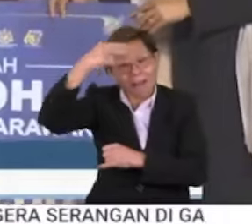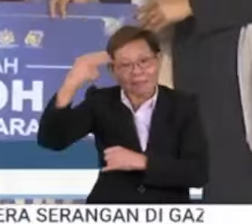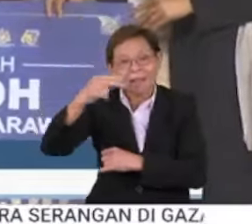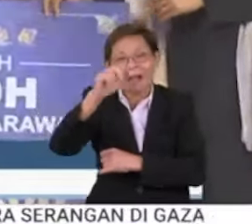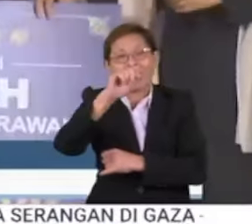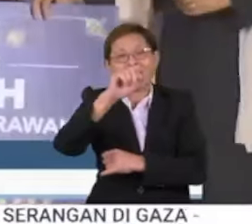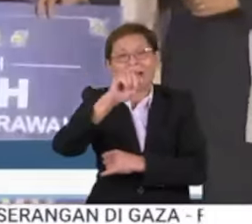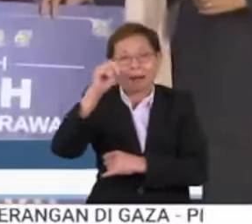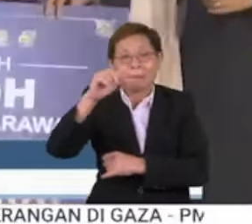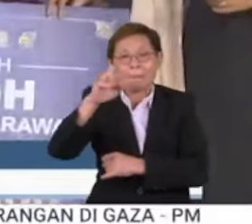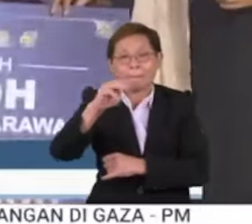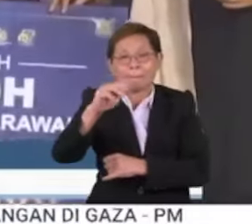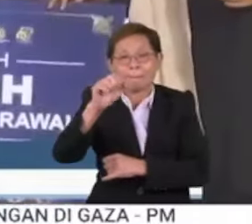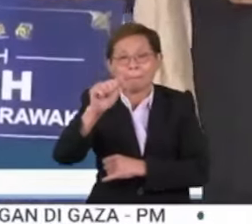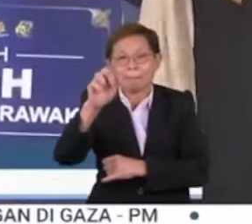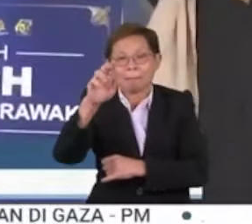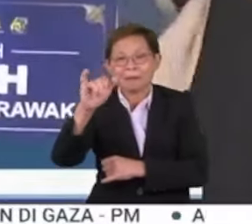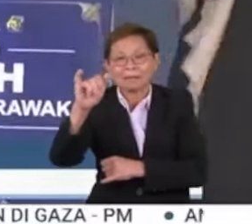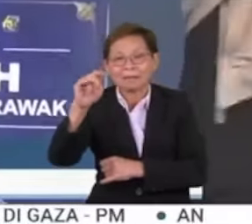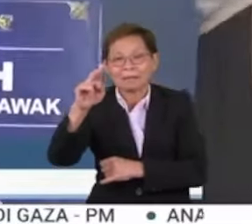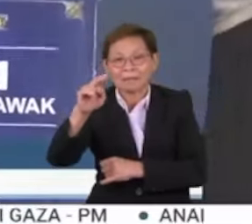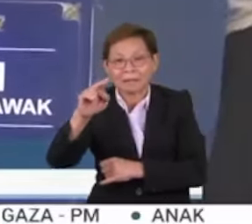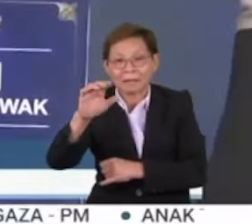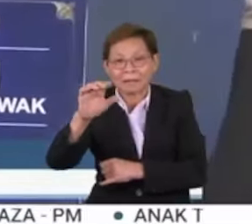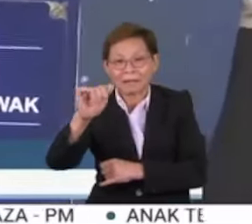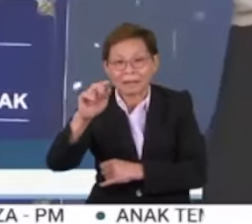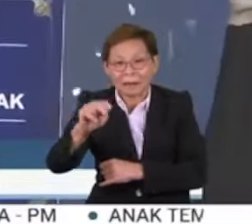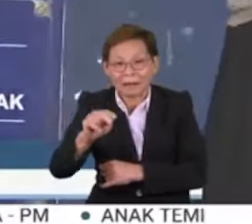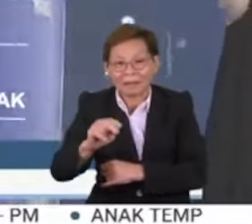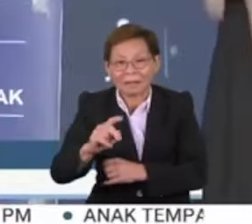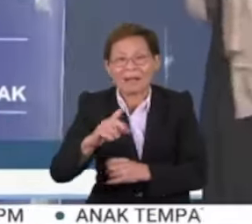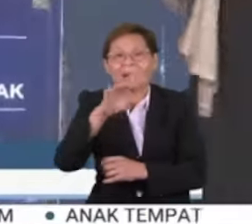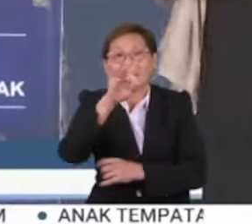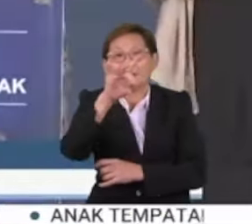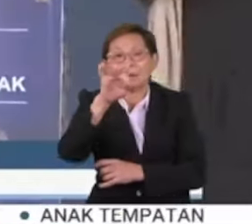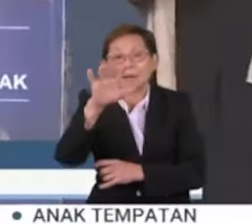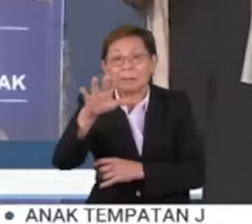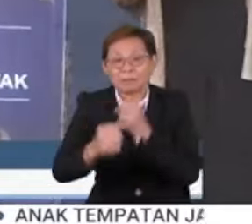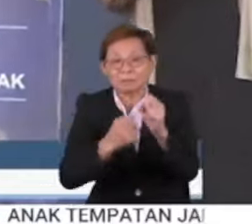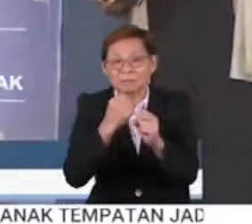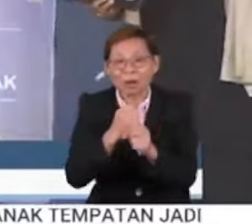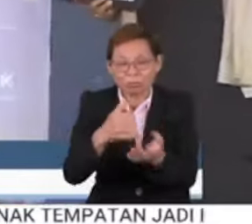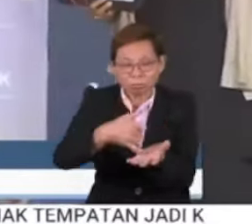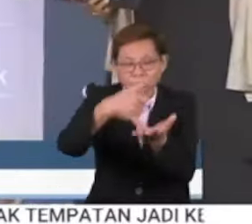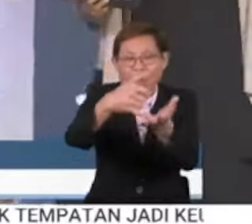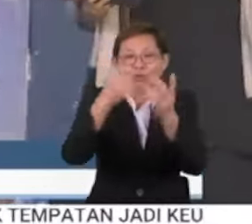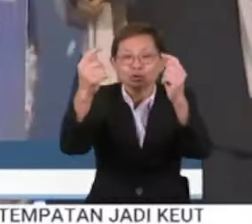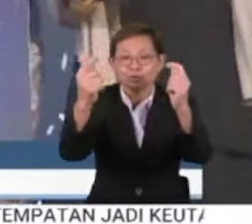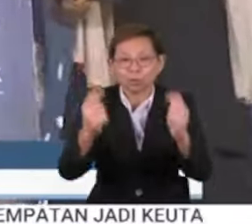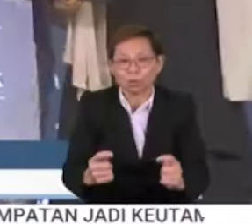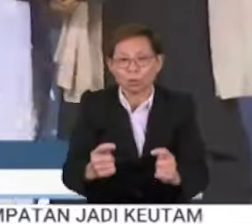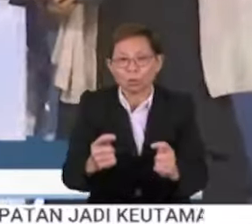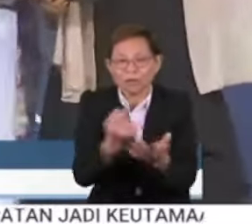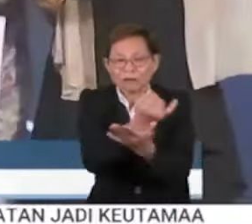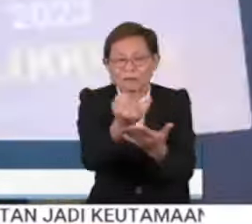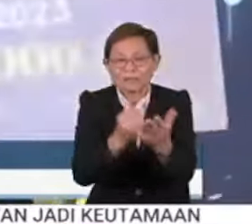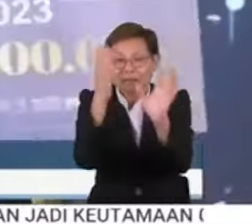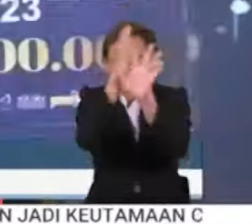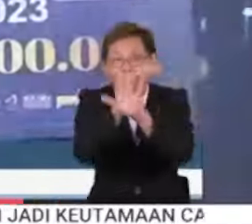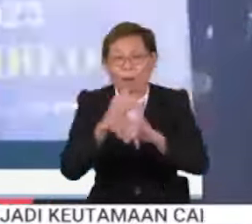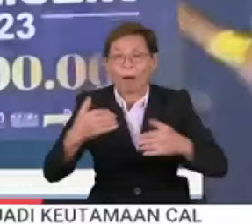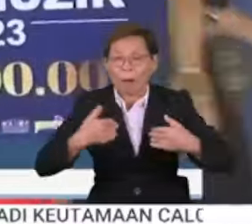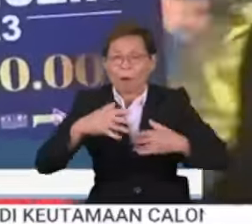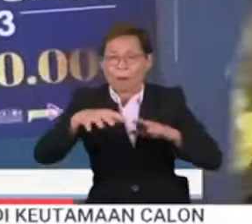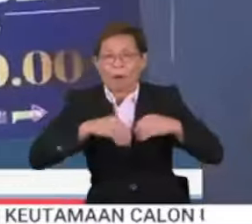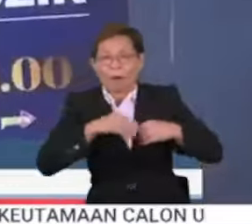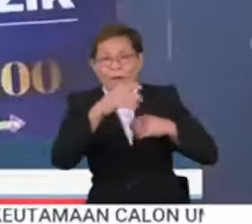Haji Merikan, 82 tahun, dianugerahkan gelaran Tokoh Seni Budaya Sarawak 2023. Antara penerima